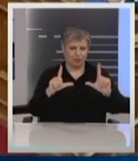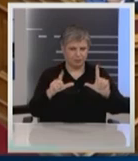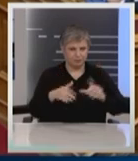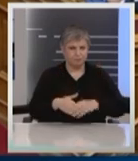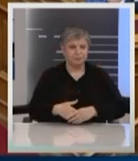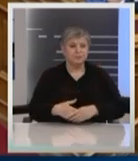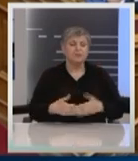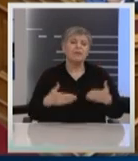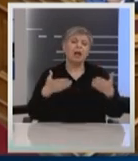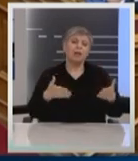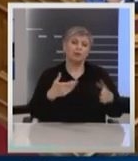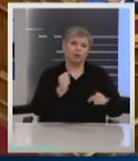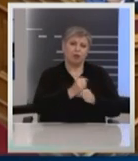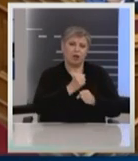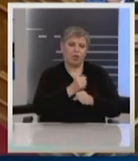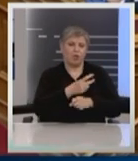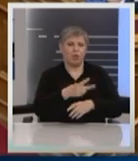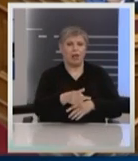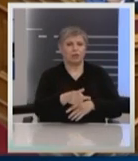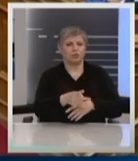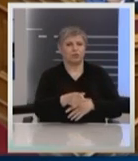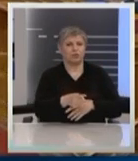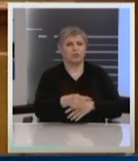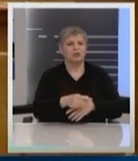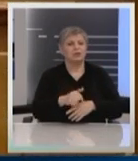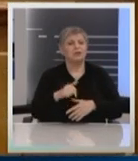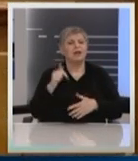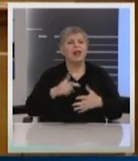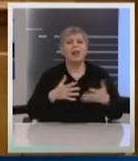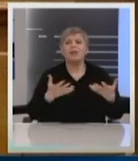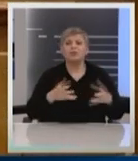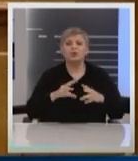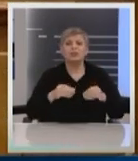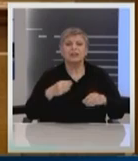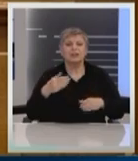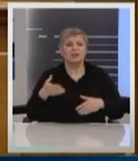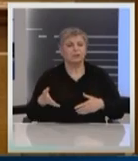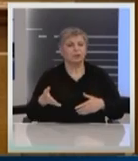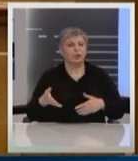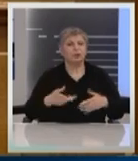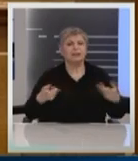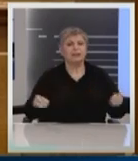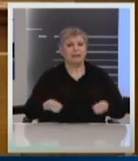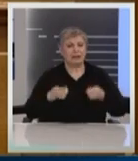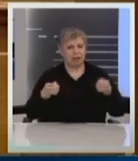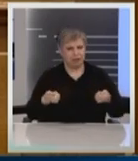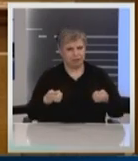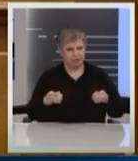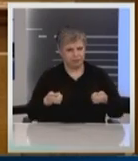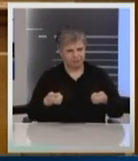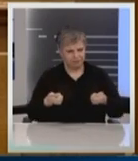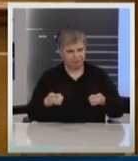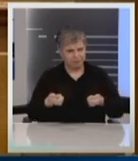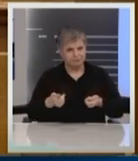Αυτή είναι η αποστολή σου. Για τον Μπουναμά κάνατε ένα έγκλημα. Τον πήγατε οικογενειακά.